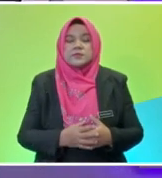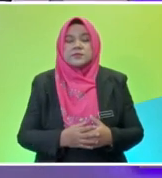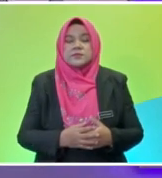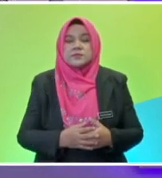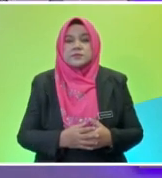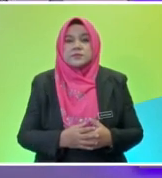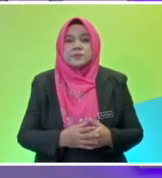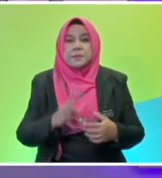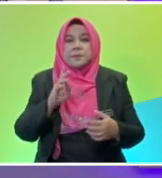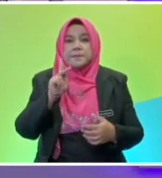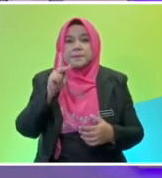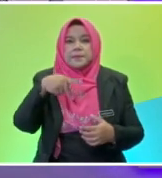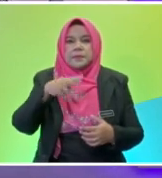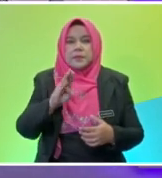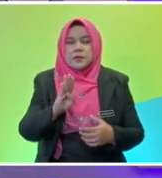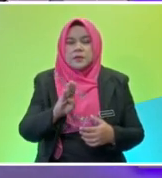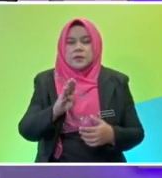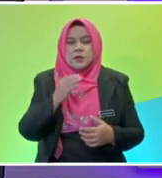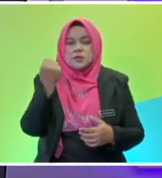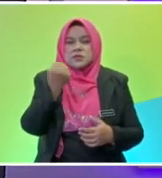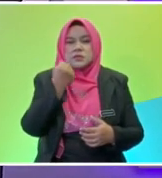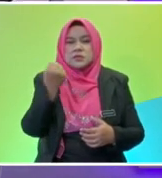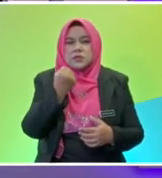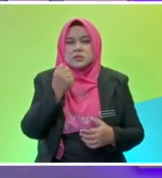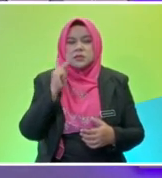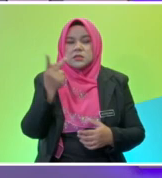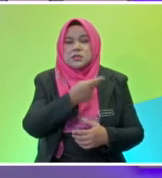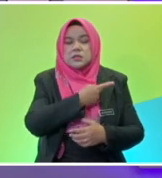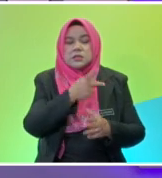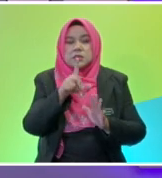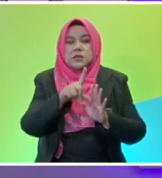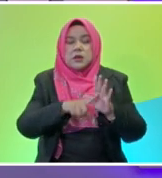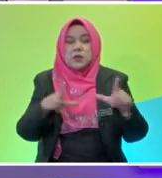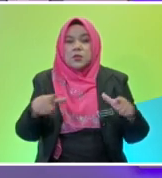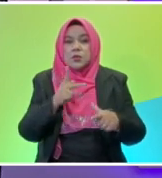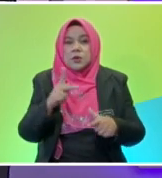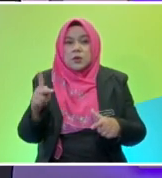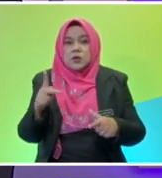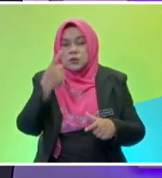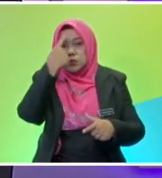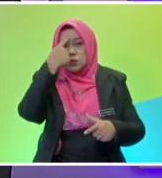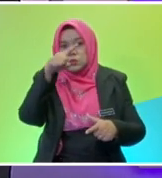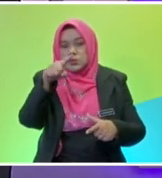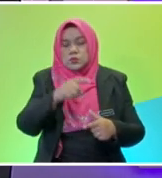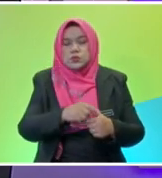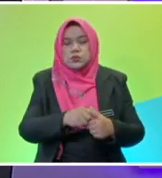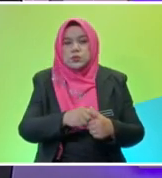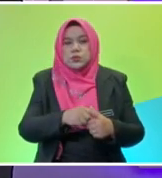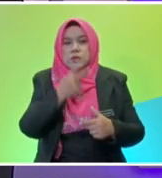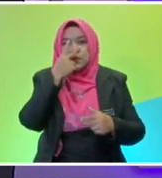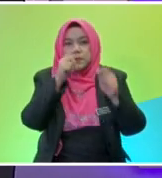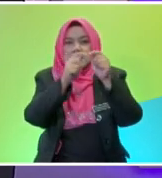rumusannya sesuatu yang kita lakukan sejak saya dilakukan oleh guru untuk mintapsi murid itu sama ada